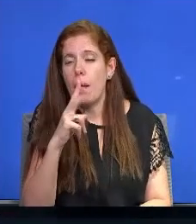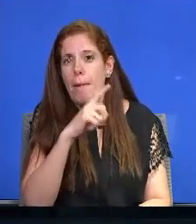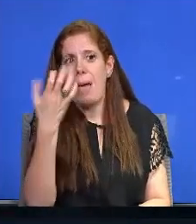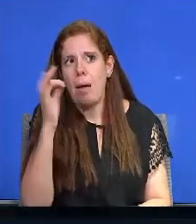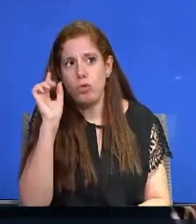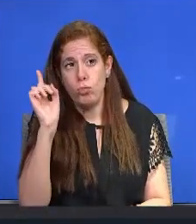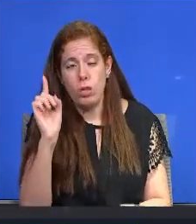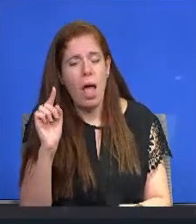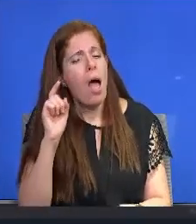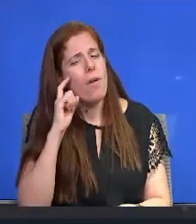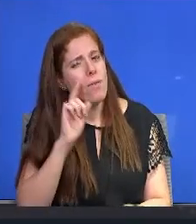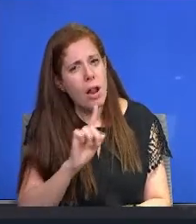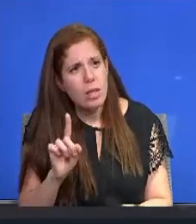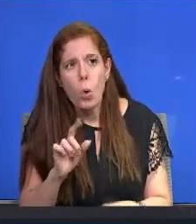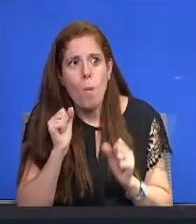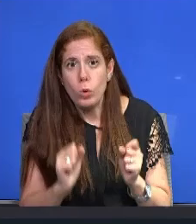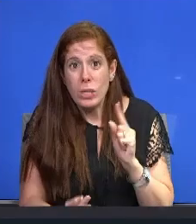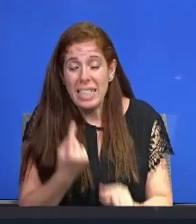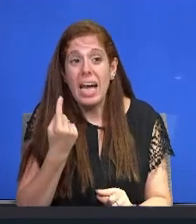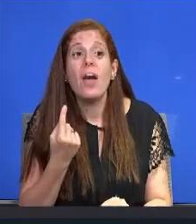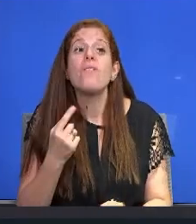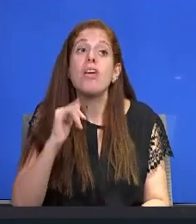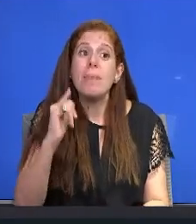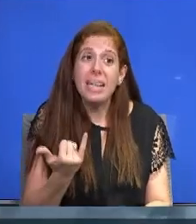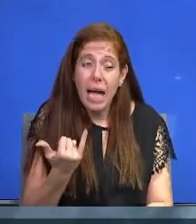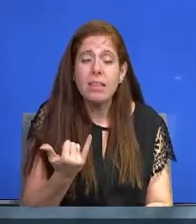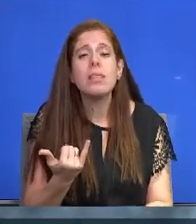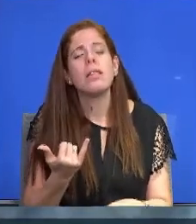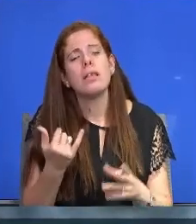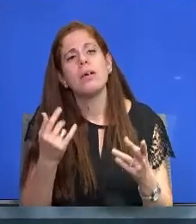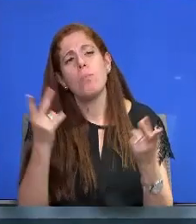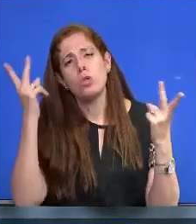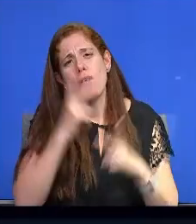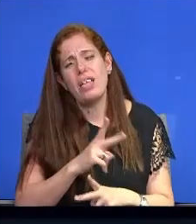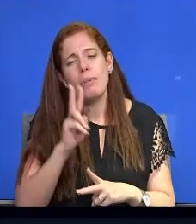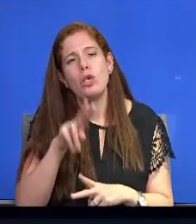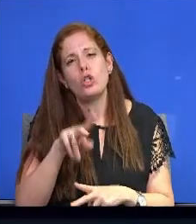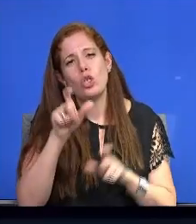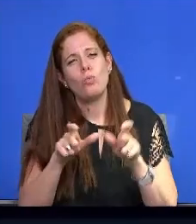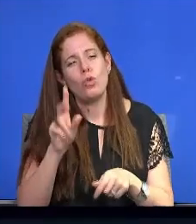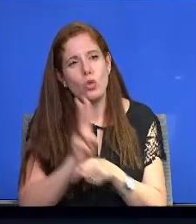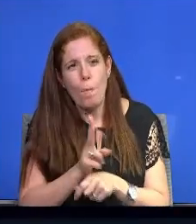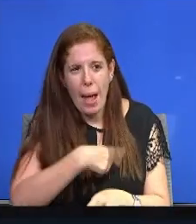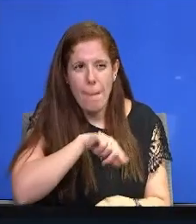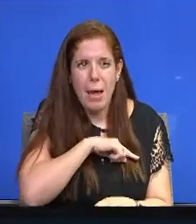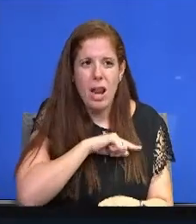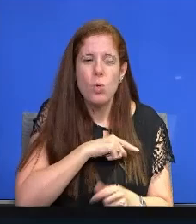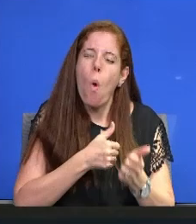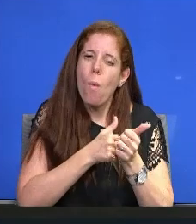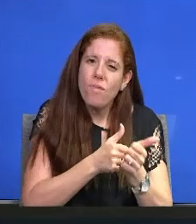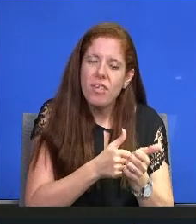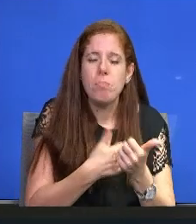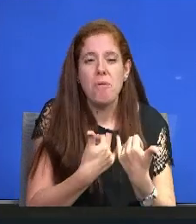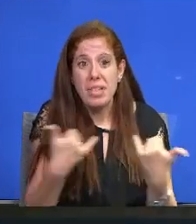בטוח שזה יקרה, וגם אם כן, כפי שהבנתם, יש מי ששומרים עלינו. עוקבים, מפתחים, משכללים, שלא יקרה לנו